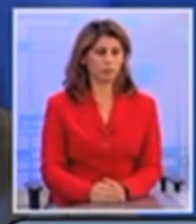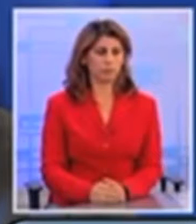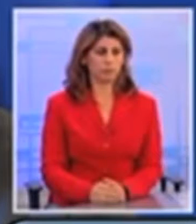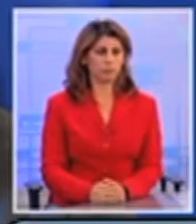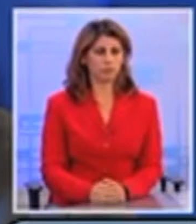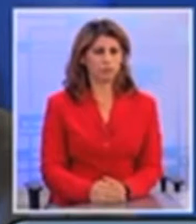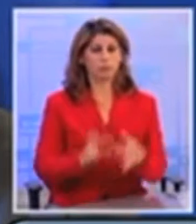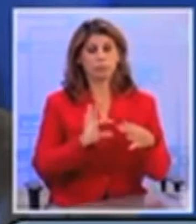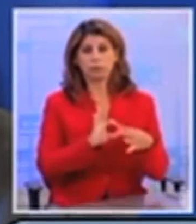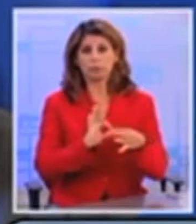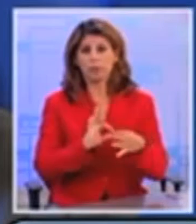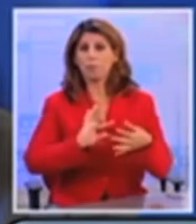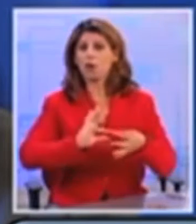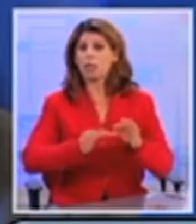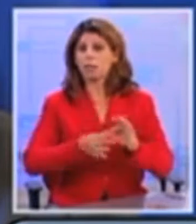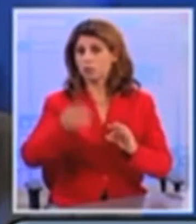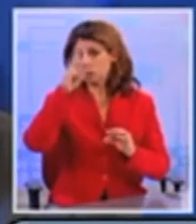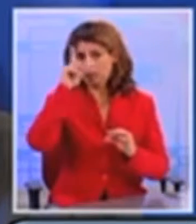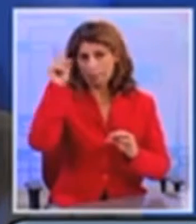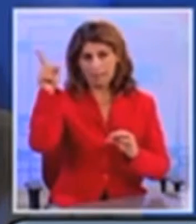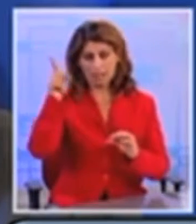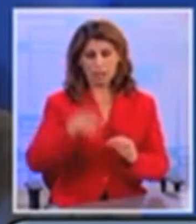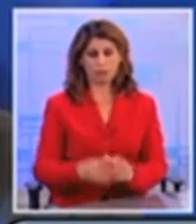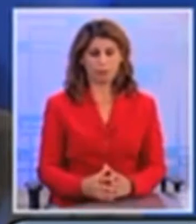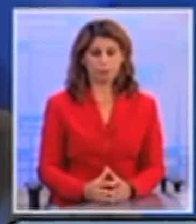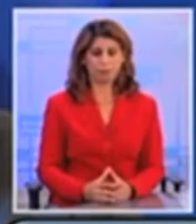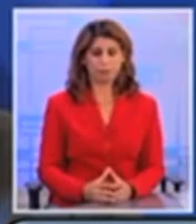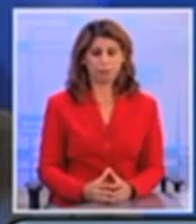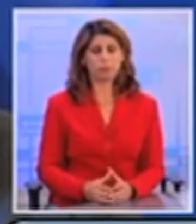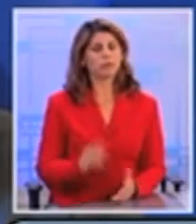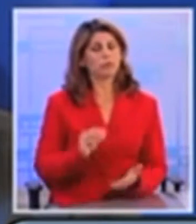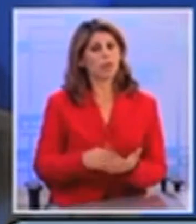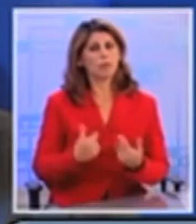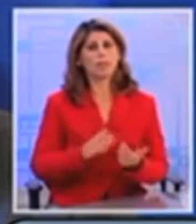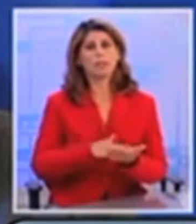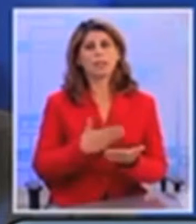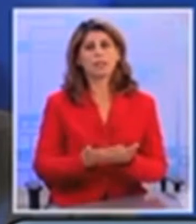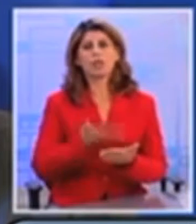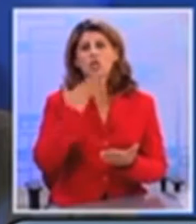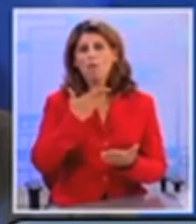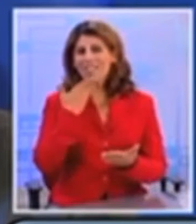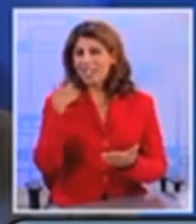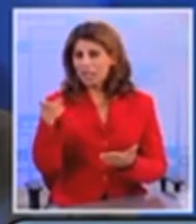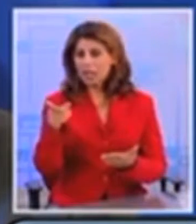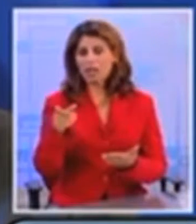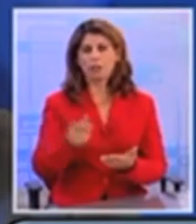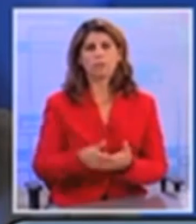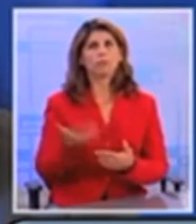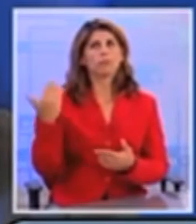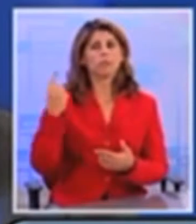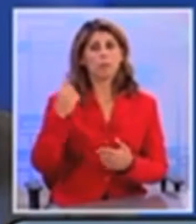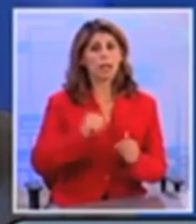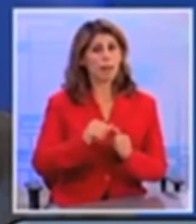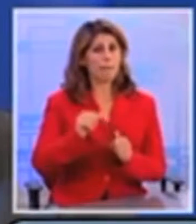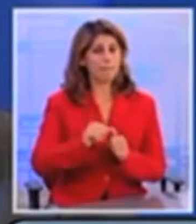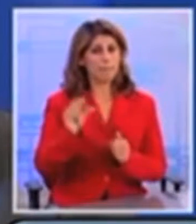en slovène, et une maison d'édition slovène a produit il y a un mois un livre